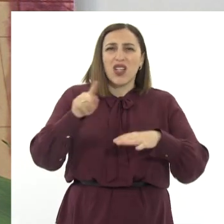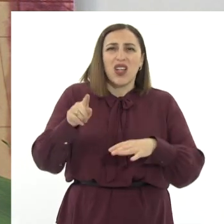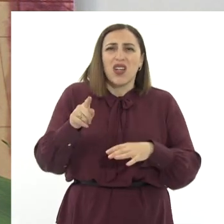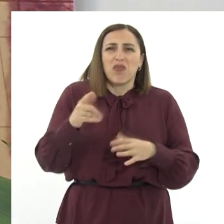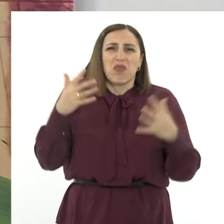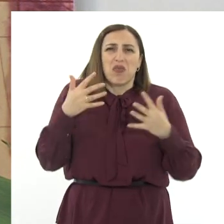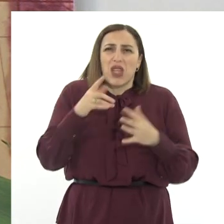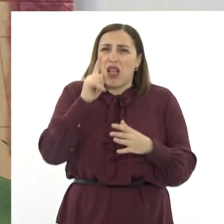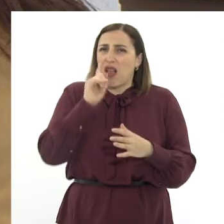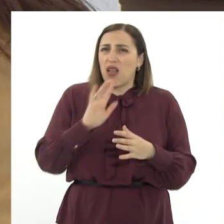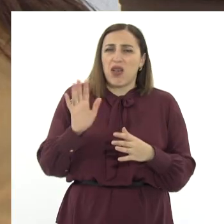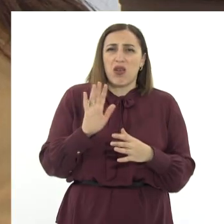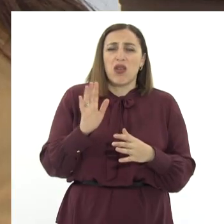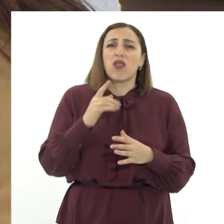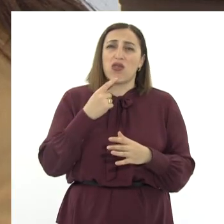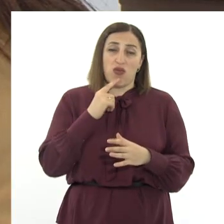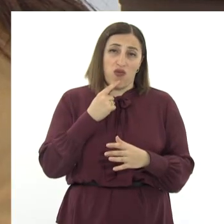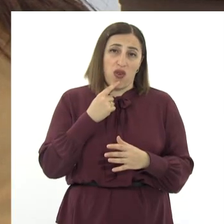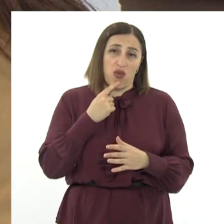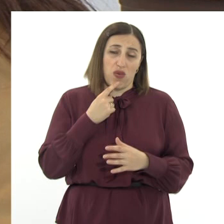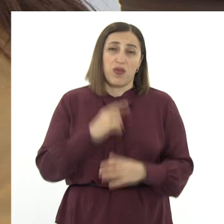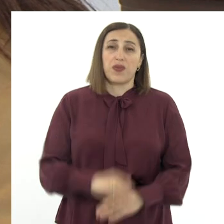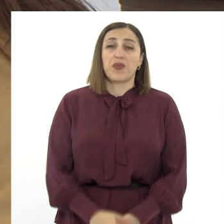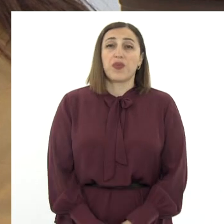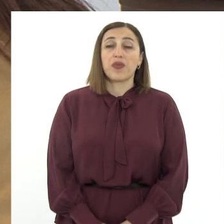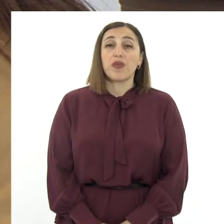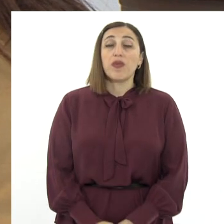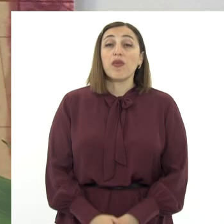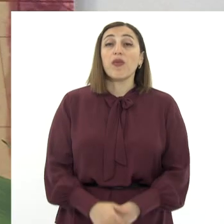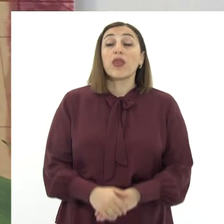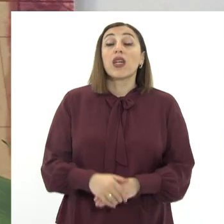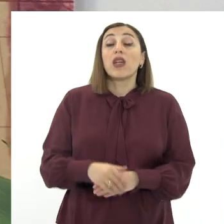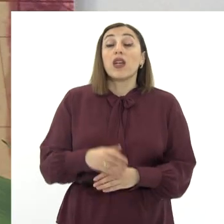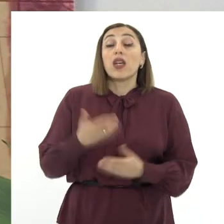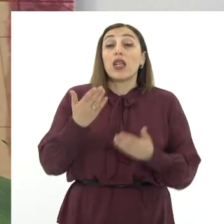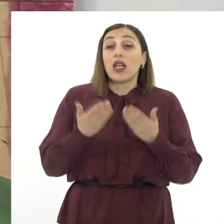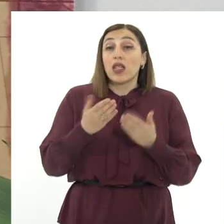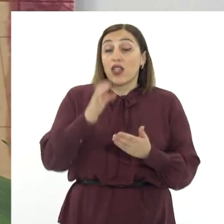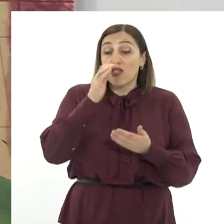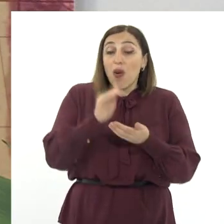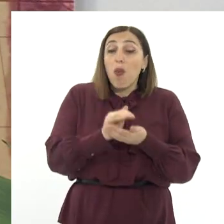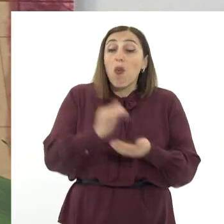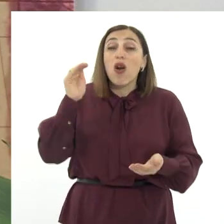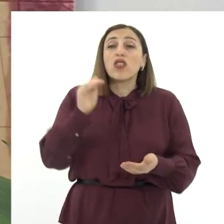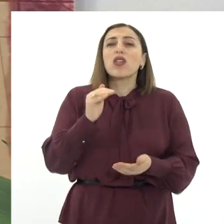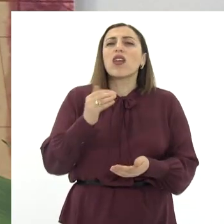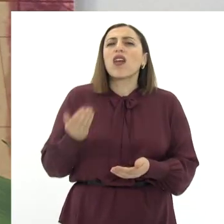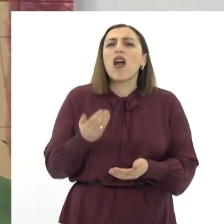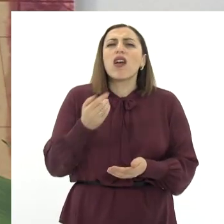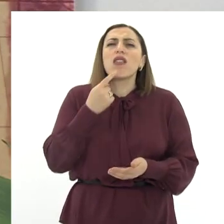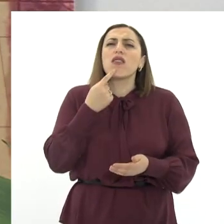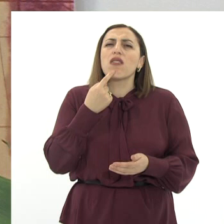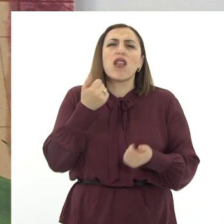շատ փոքրանում է, դժվարություն լինում է այն դեպքում, երբ որ մանկությունը խեղված է լինում շան, այսինքն